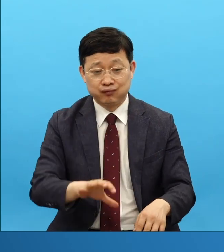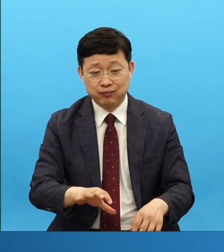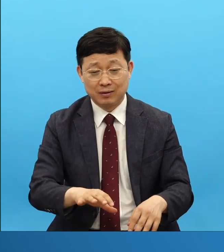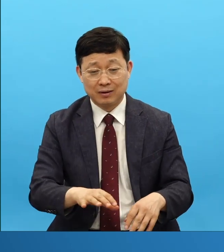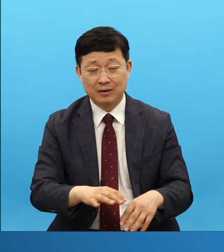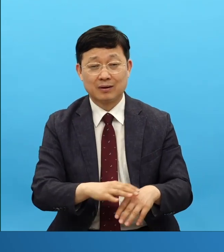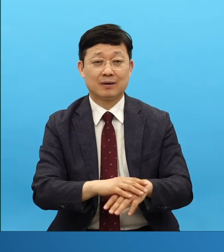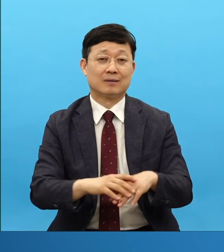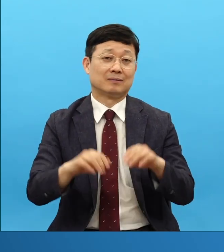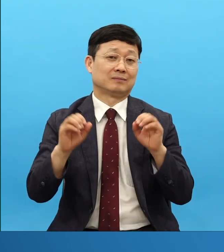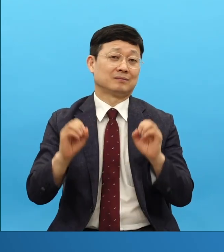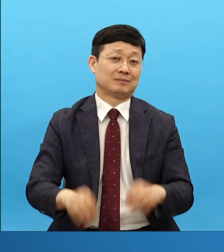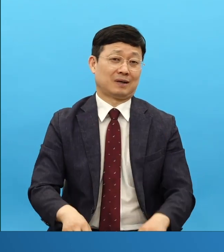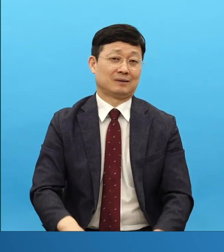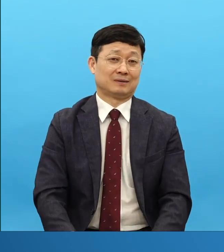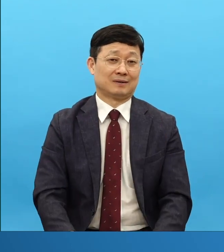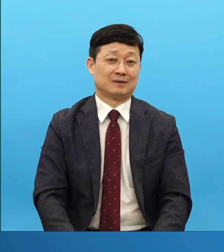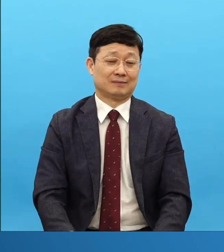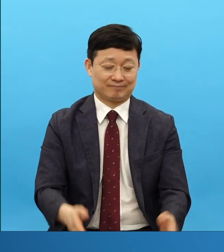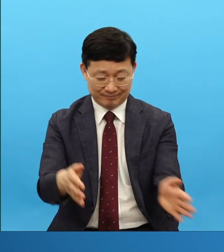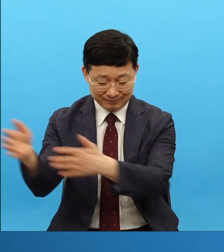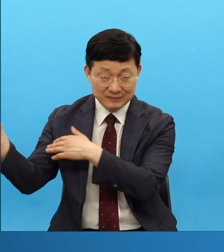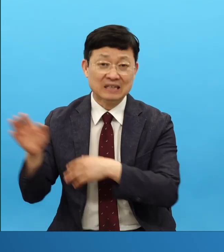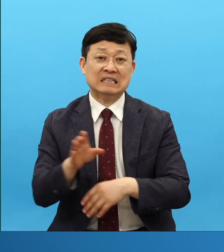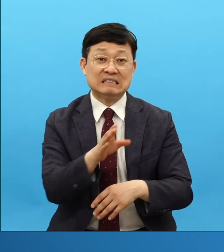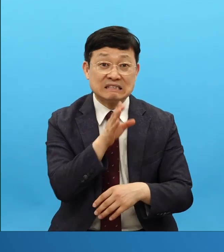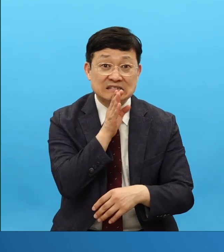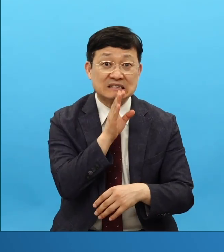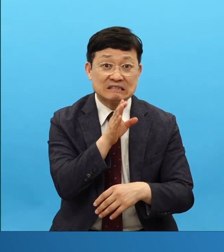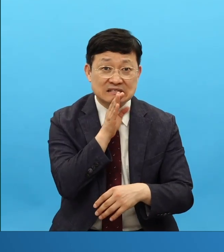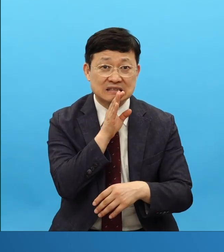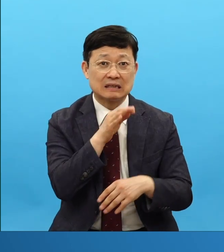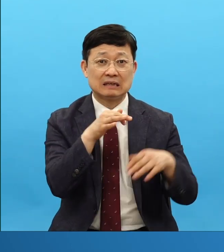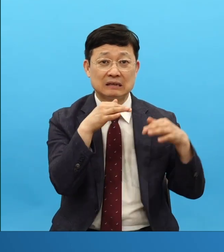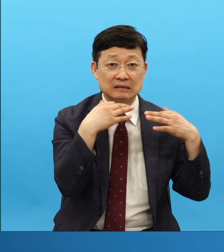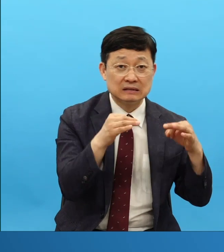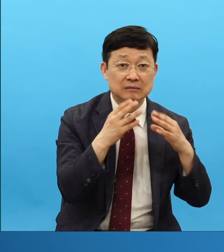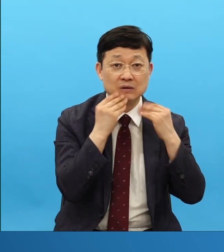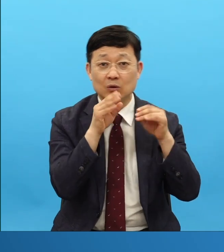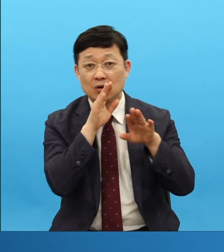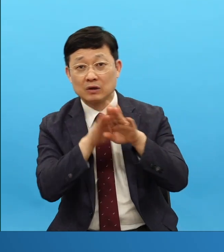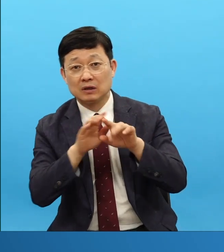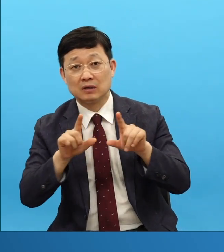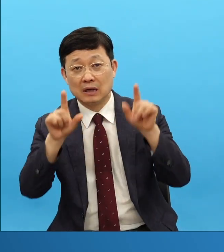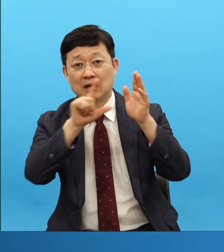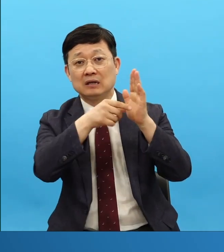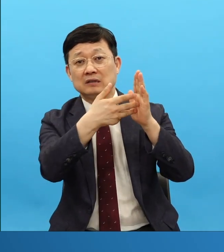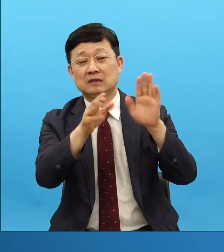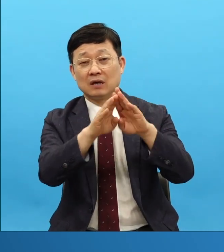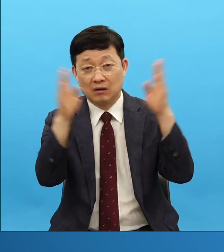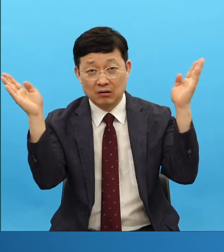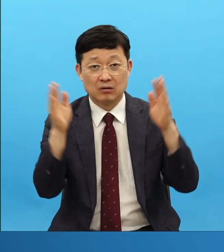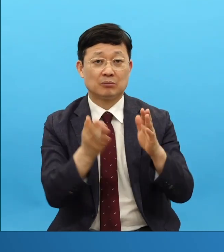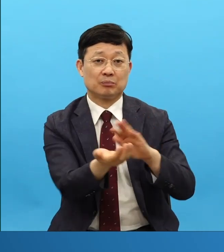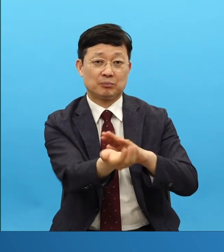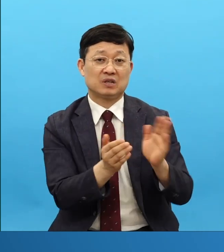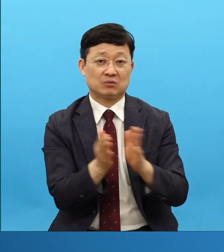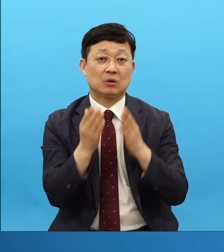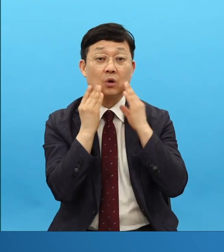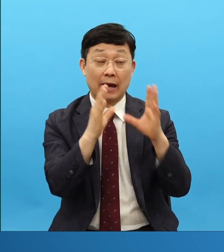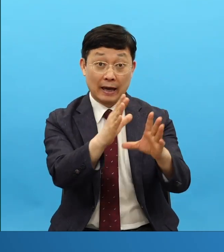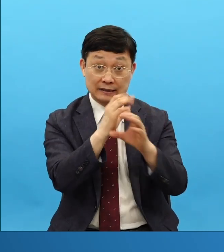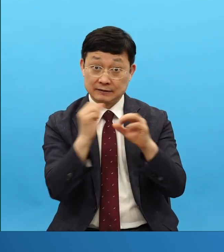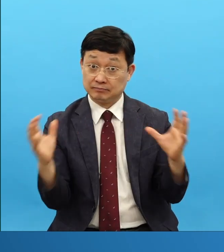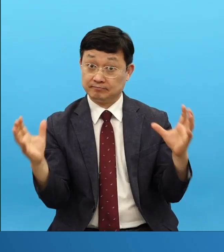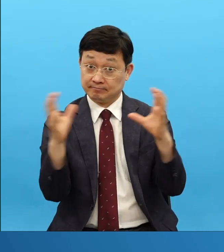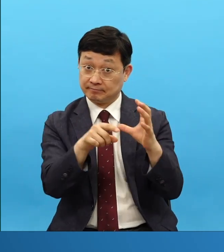of your life quitting. 우리 진짜로 하셔야 됩니다. 금토일 시대. We must truly do the 3-day 그래서 weekend 이게 age. 핵심